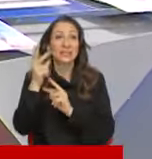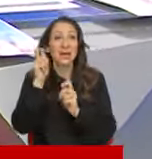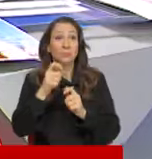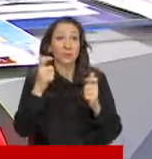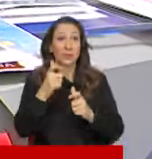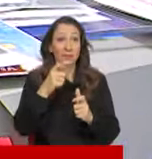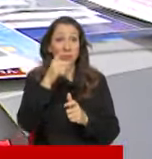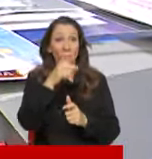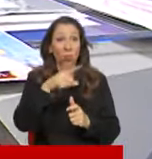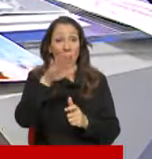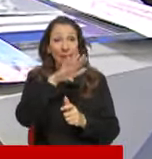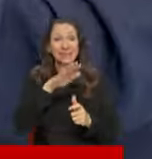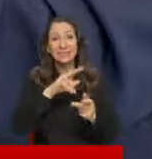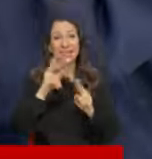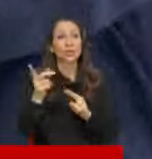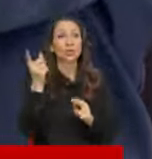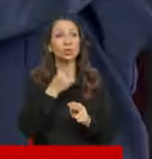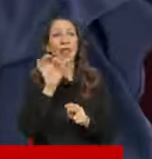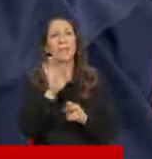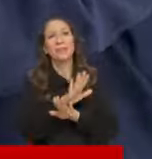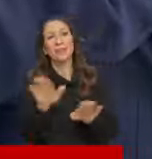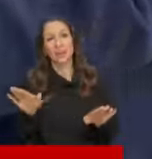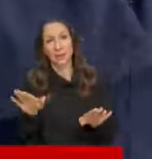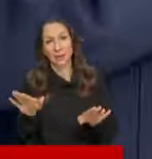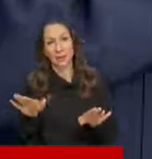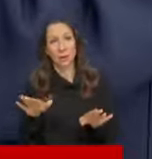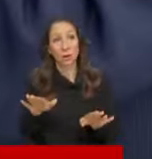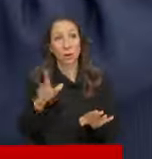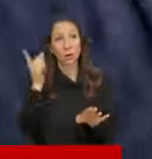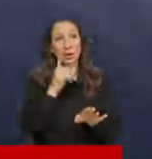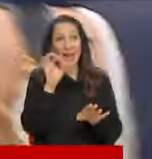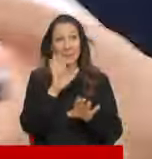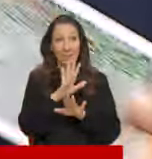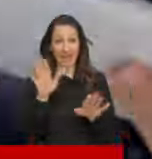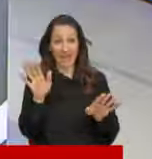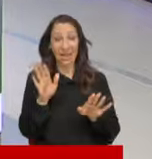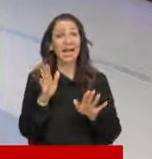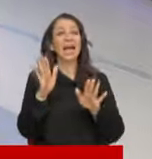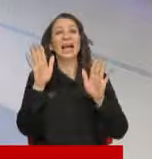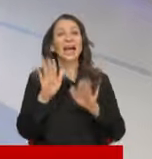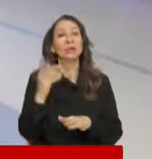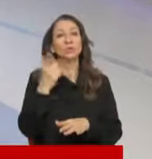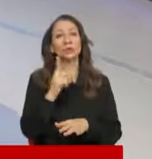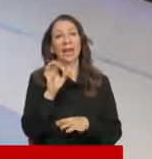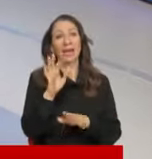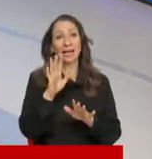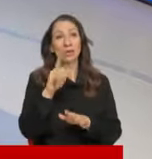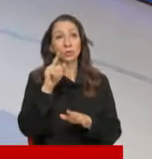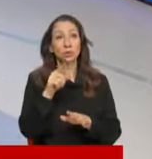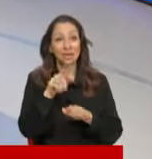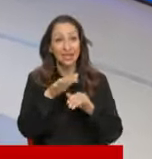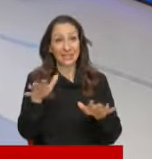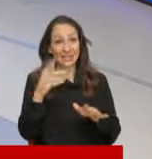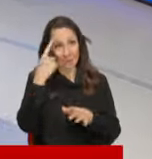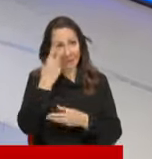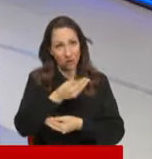alanlar şu anda bu alanların transferinin % isini bitirdik % % isini bitirdik geriye kaldı % buradan yayınınız